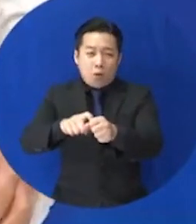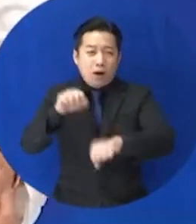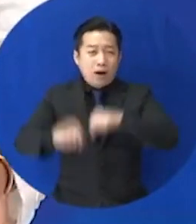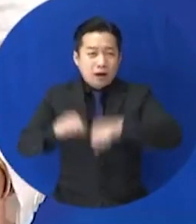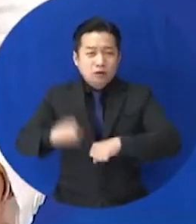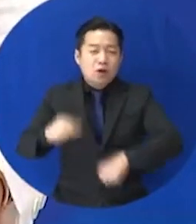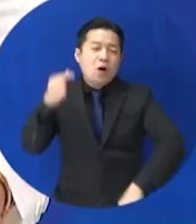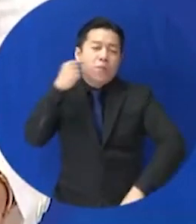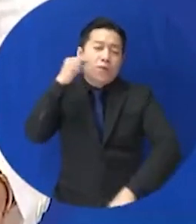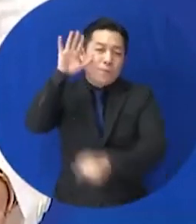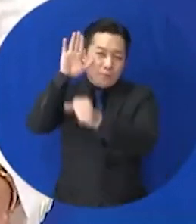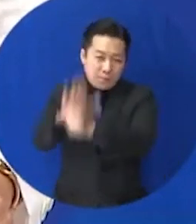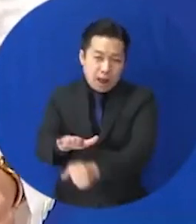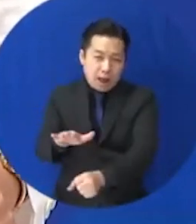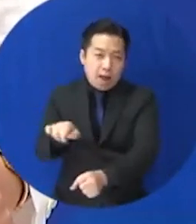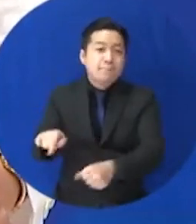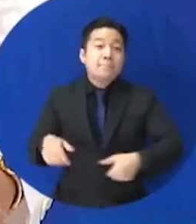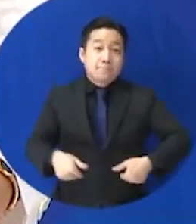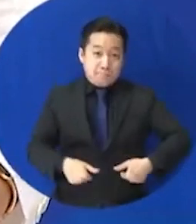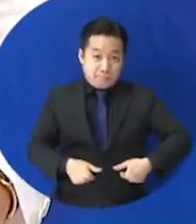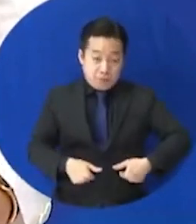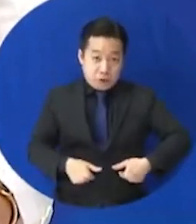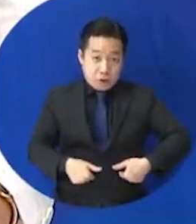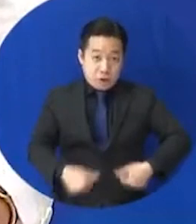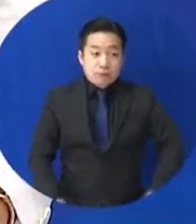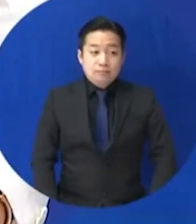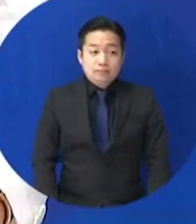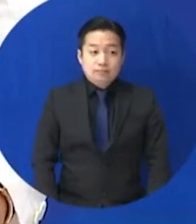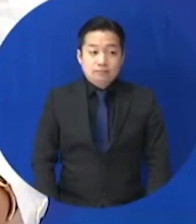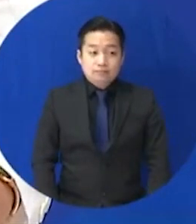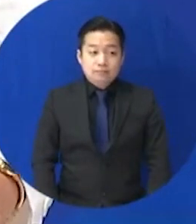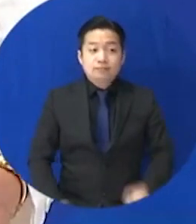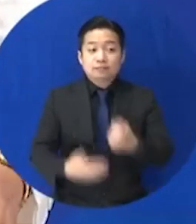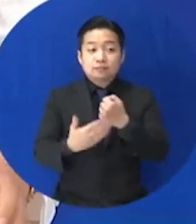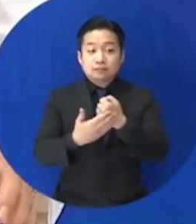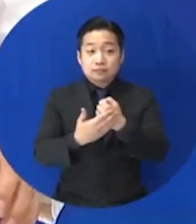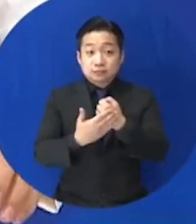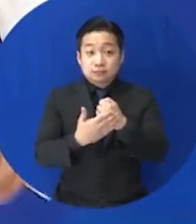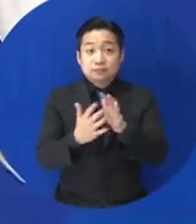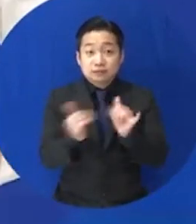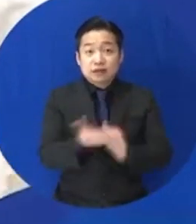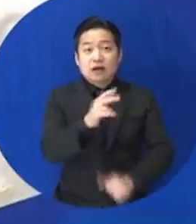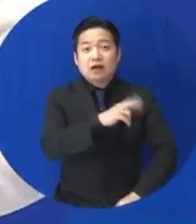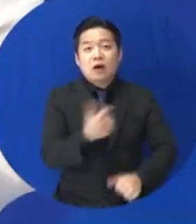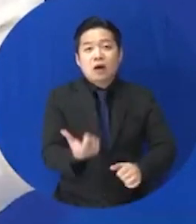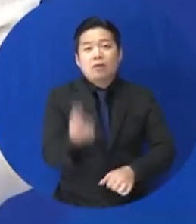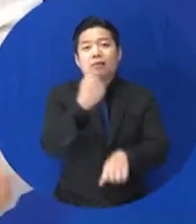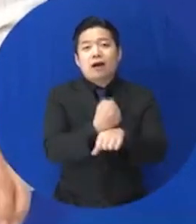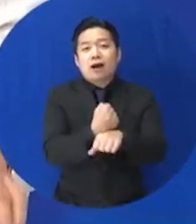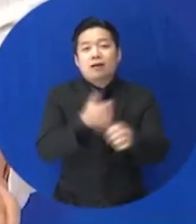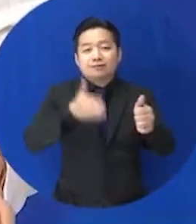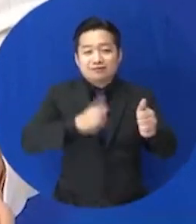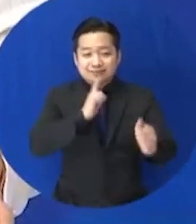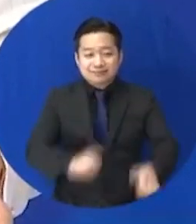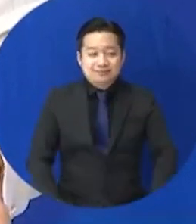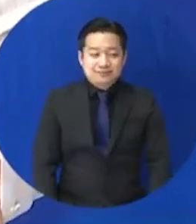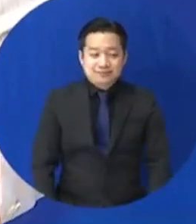행위는 절대 못하게 막아야 된다 하니까 혹시 저를 지지하신 의원님들께서 좀 속도를 좀 내고 힘을 좀 쏟아주시기